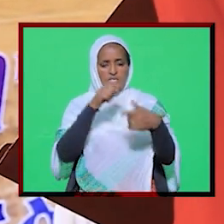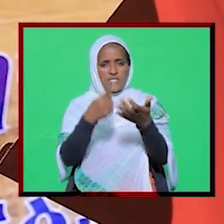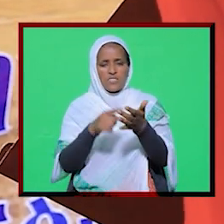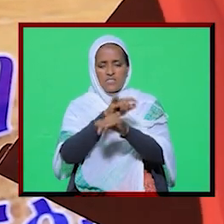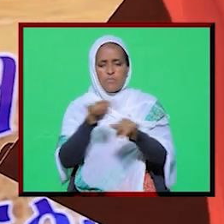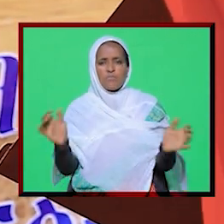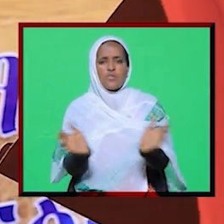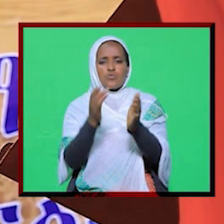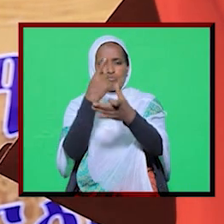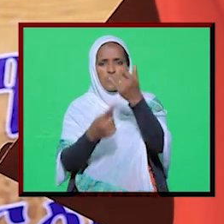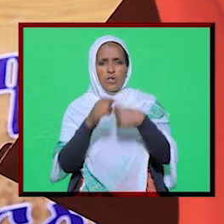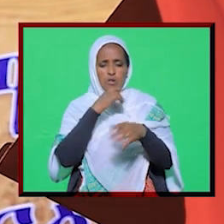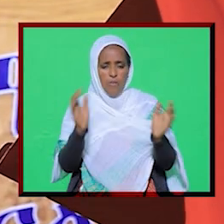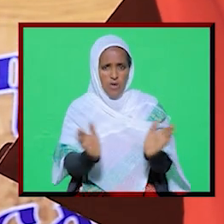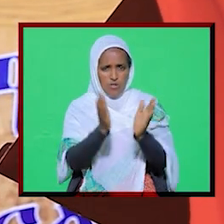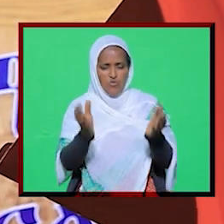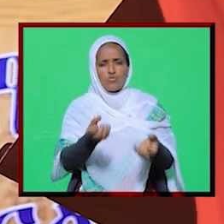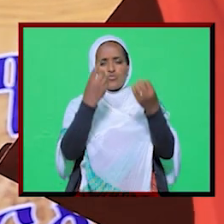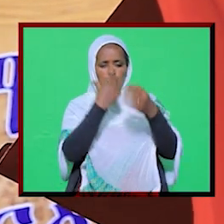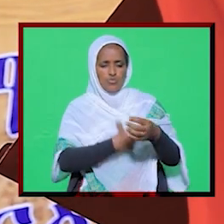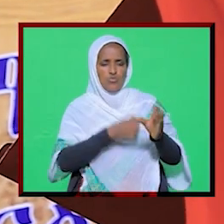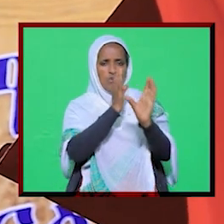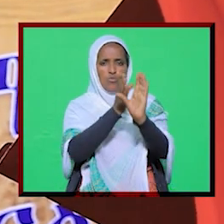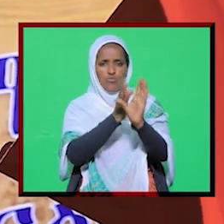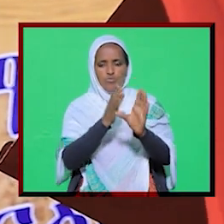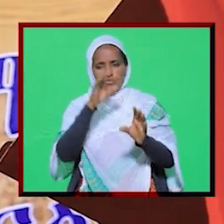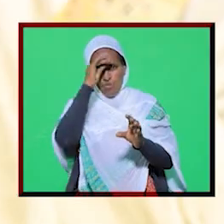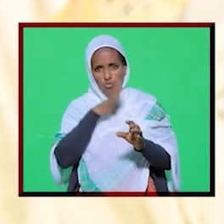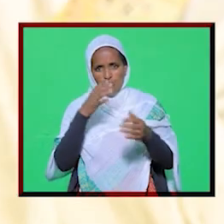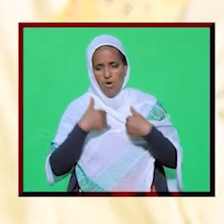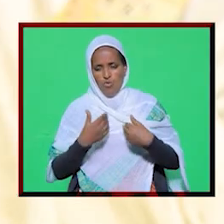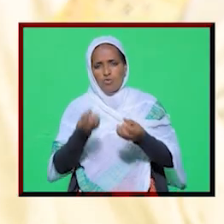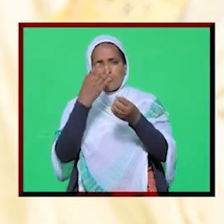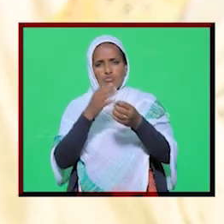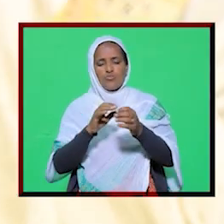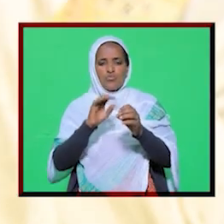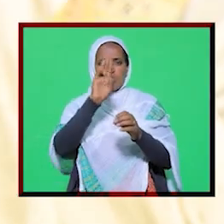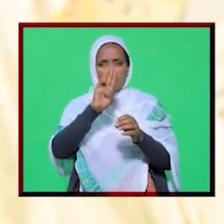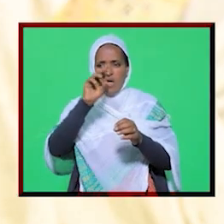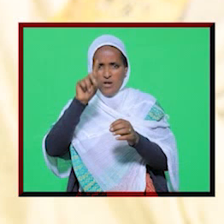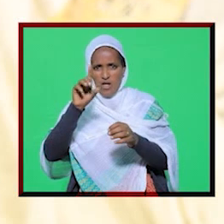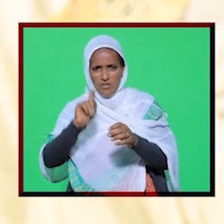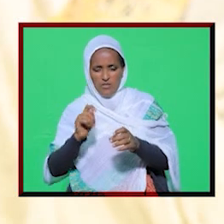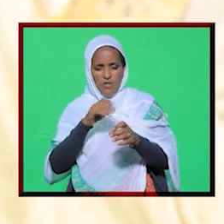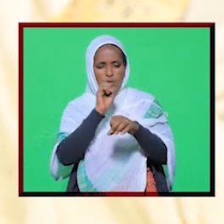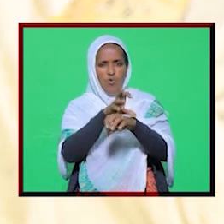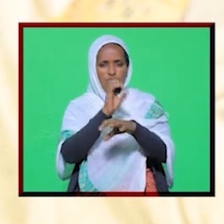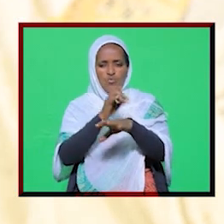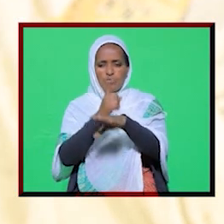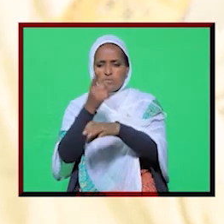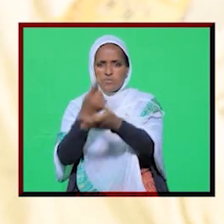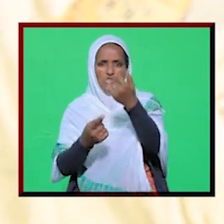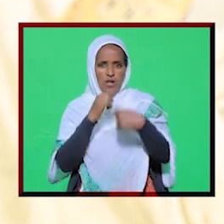ስለዚህ እንዲያጽናኑን ብቻ አይደለም፣ ለማጽናናቱማ ብዙ የስነ ልቡና ባለሙያዎች አሉ፣ ብዙ ሳይካትሪስቶች አሉ። ለምክሩ ለተክሳጽ